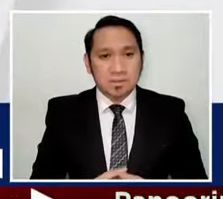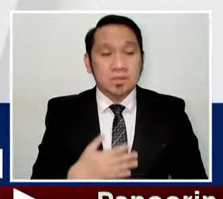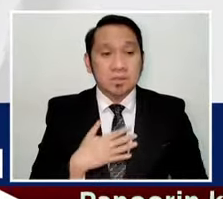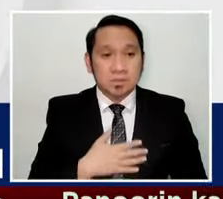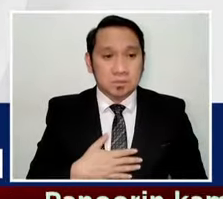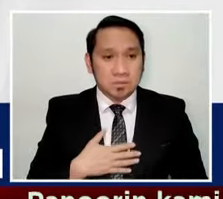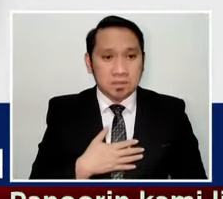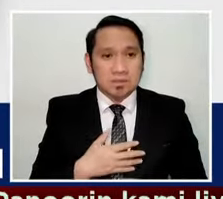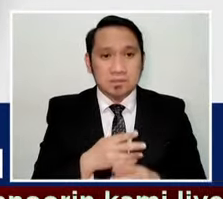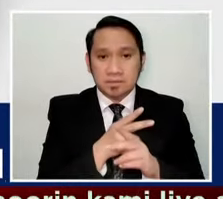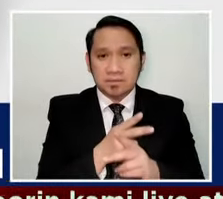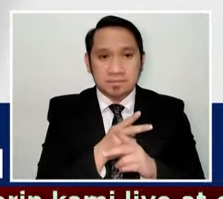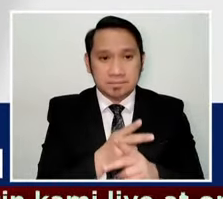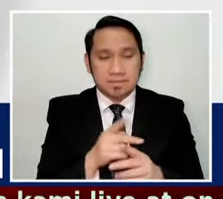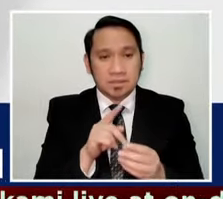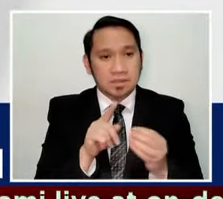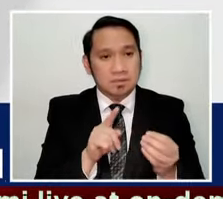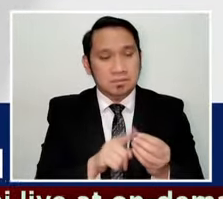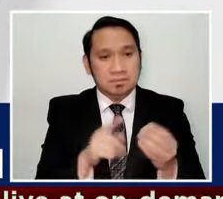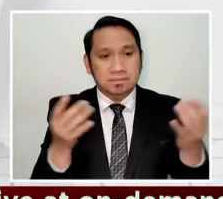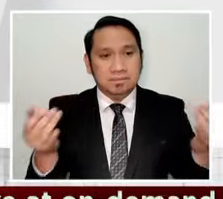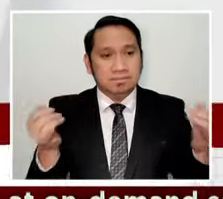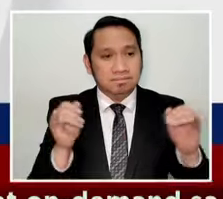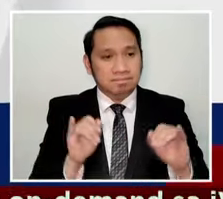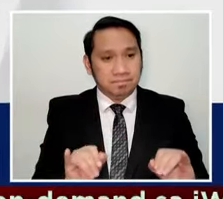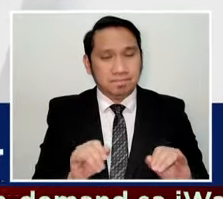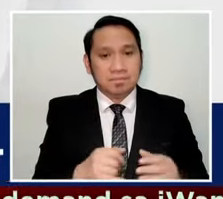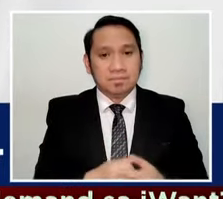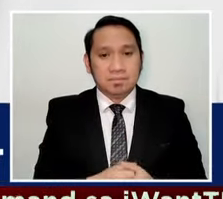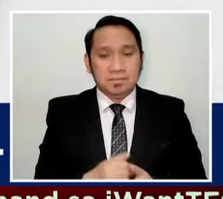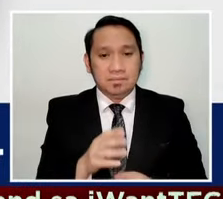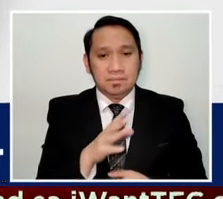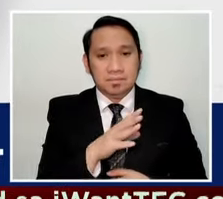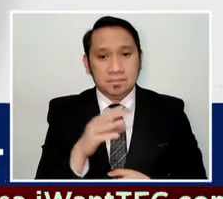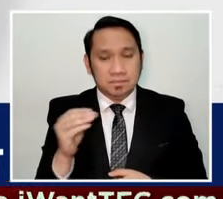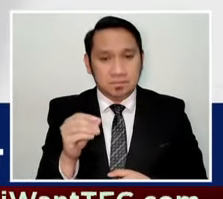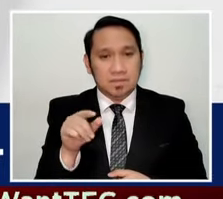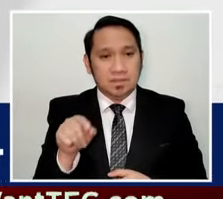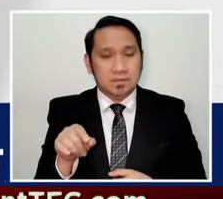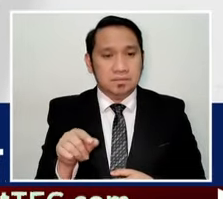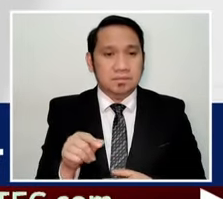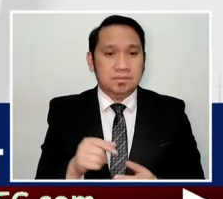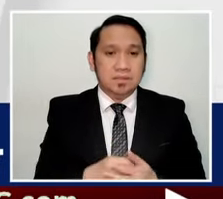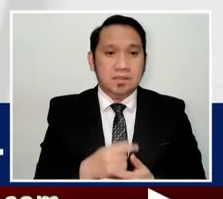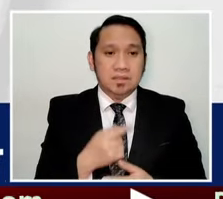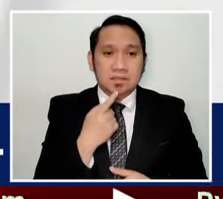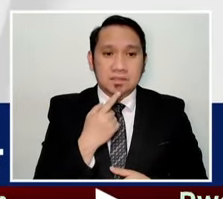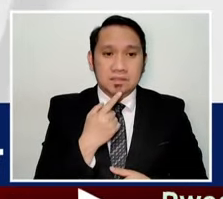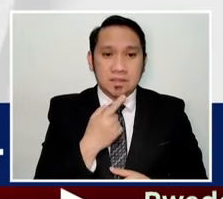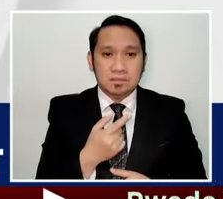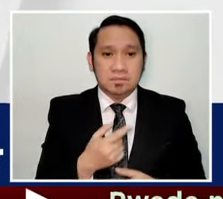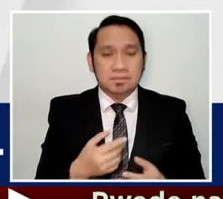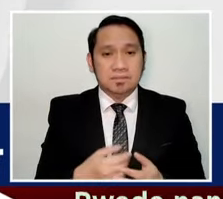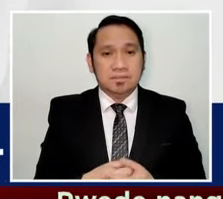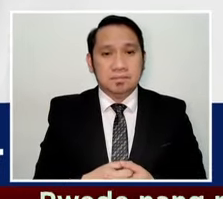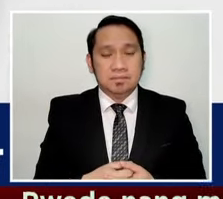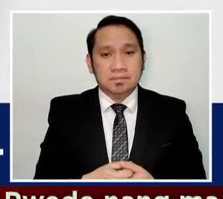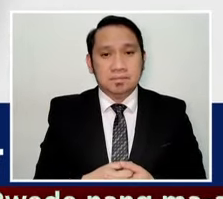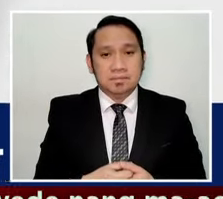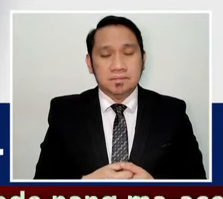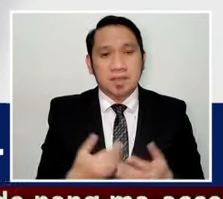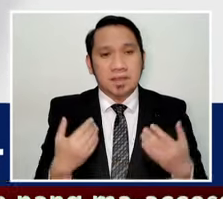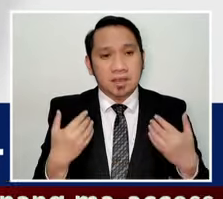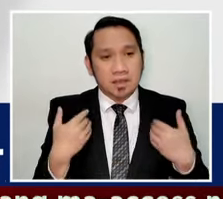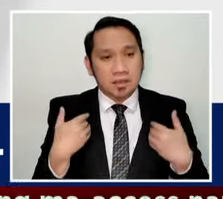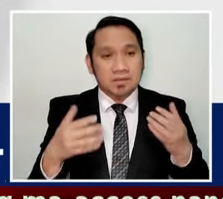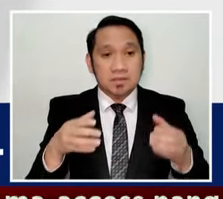ang ahensya sa lumalalang issue ng human trafficking at illegal recruitment. Ayon pa sa immigration, may mga kaso rin ng